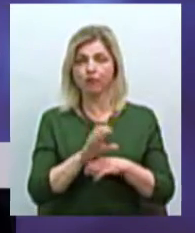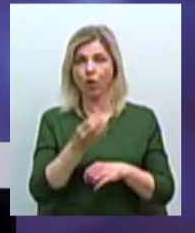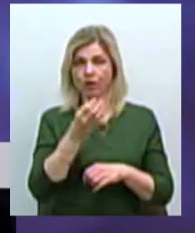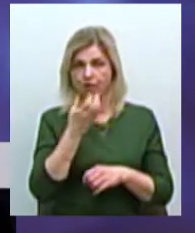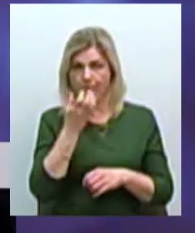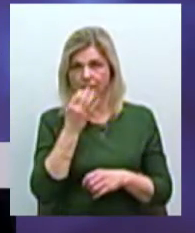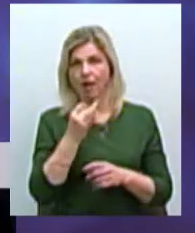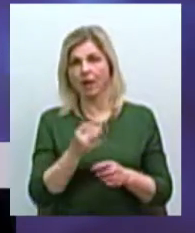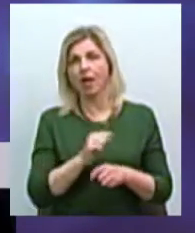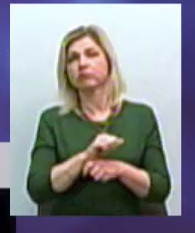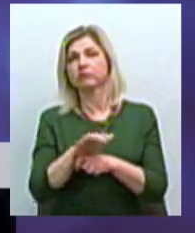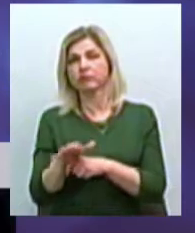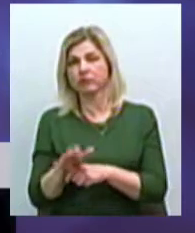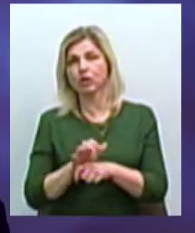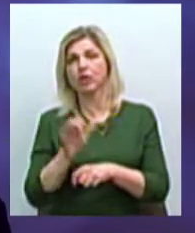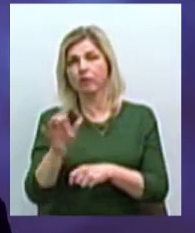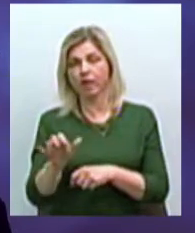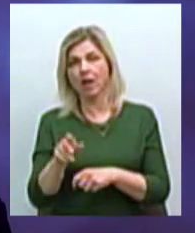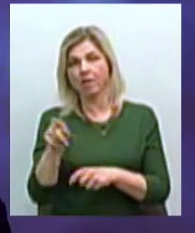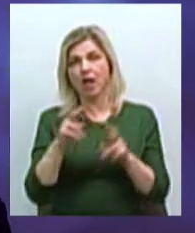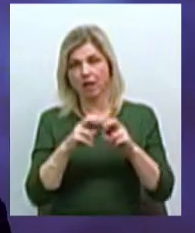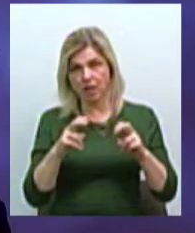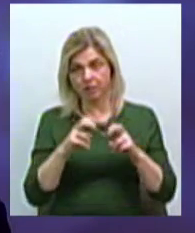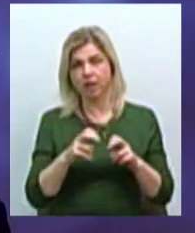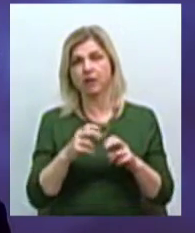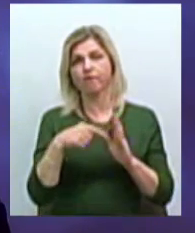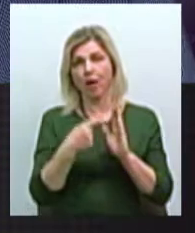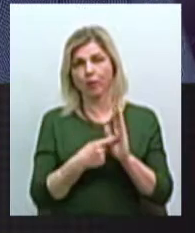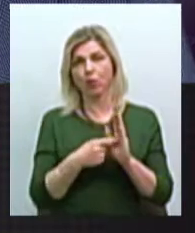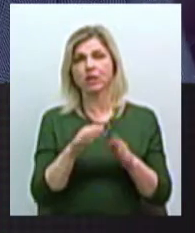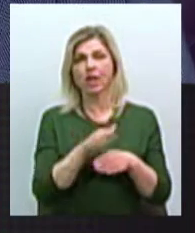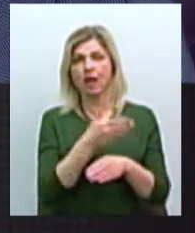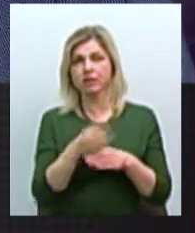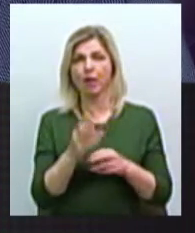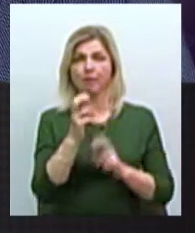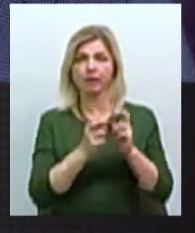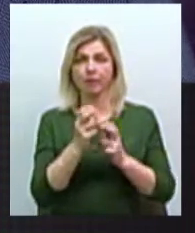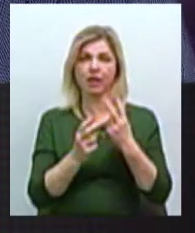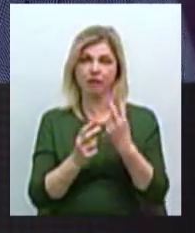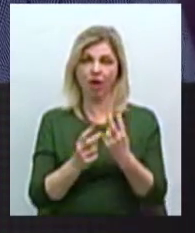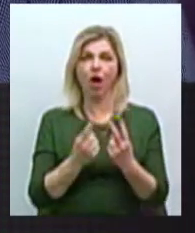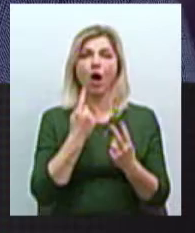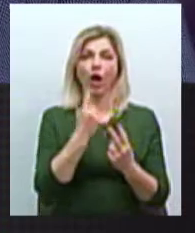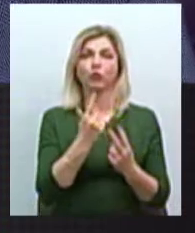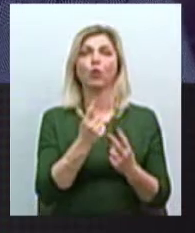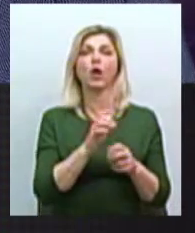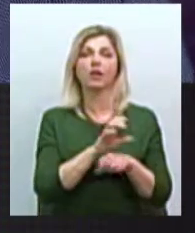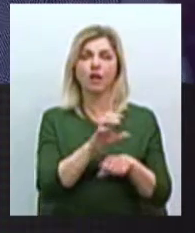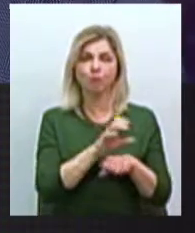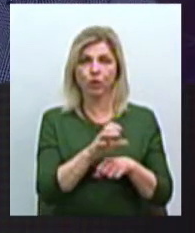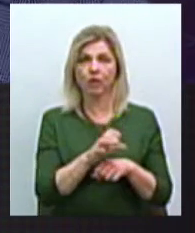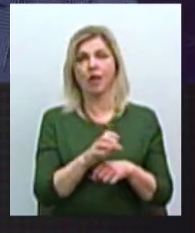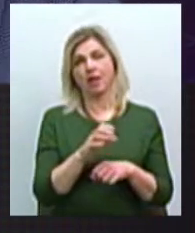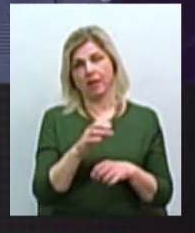тепла. Рассматриваете ли вы вопрос разделения этого предприятия на 2 предприятия, одно из которых будет транспортировать тепло, а второе